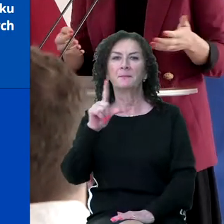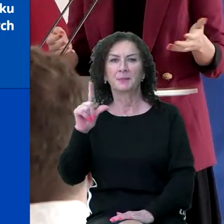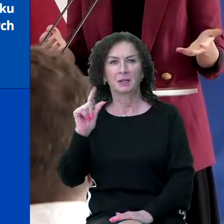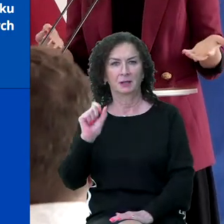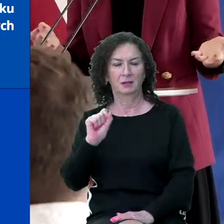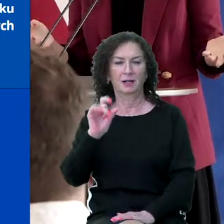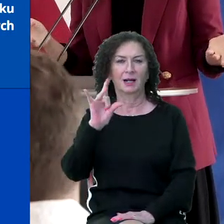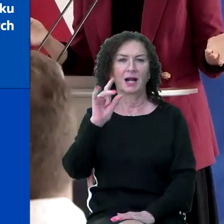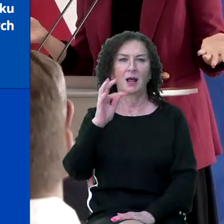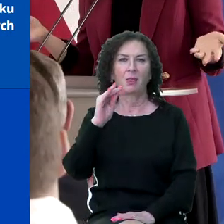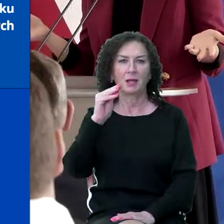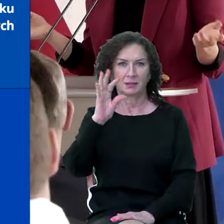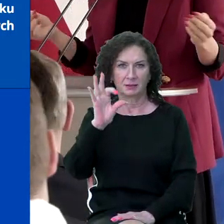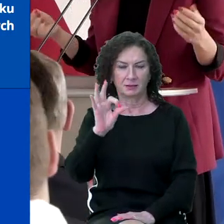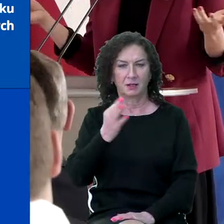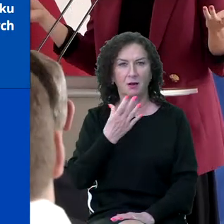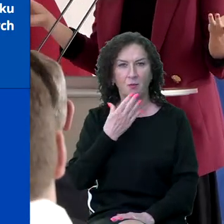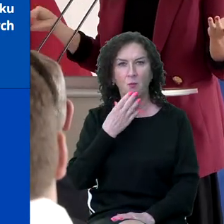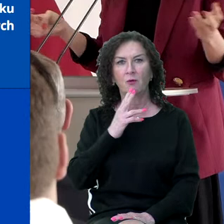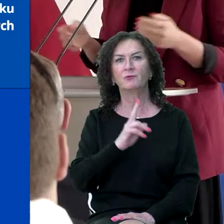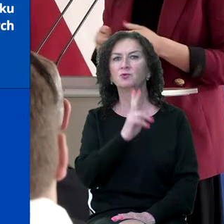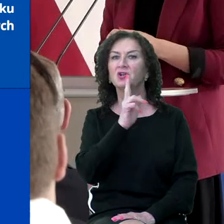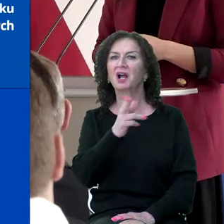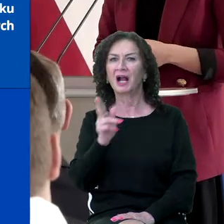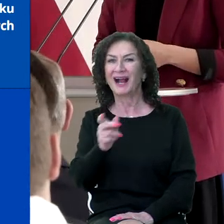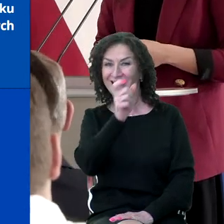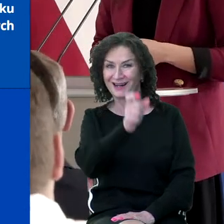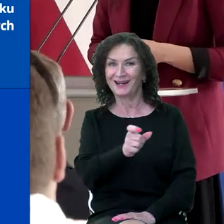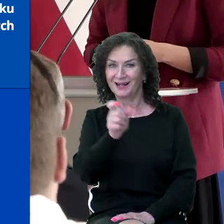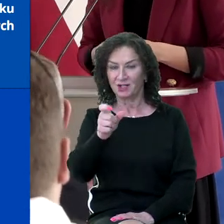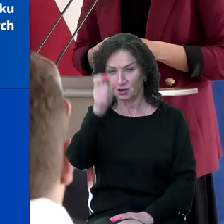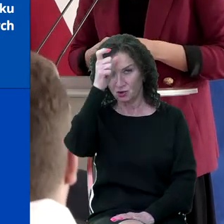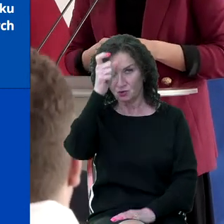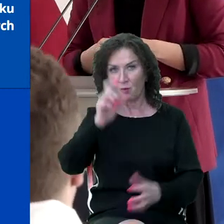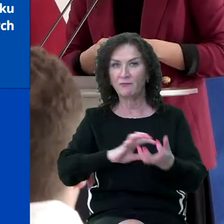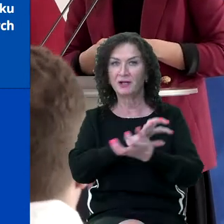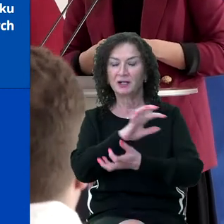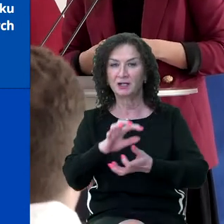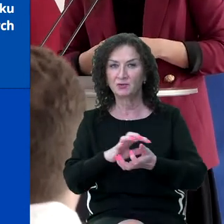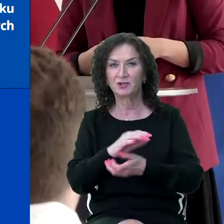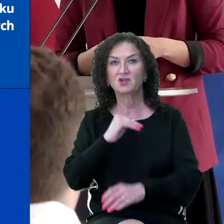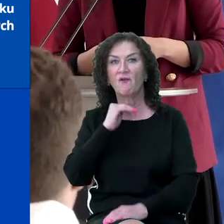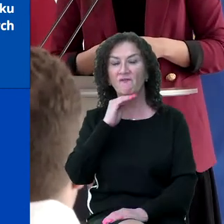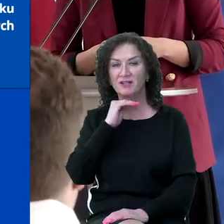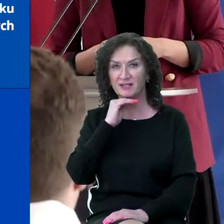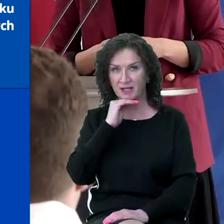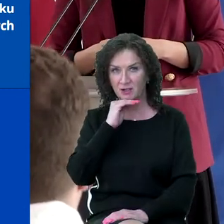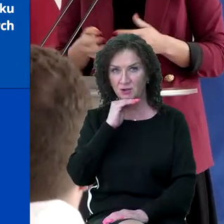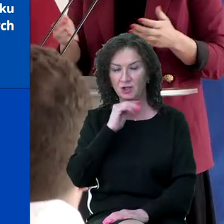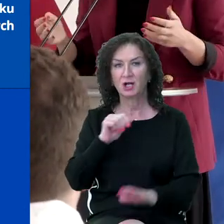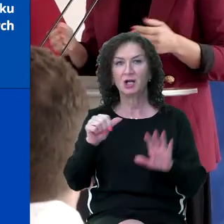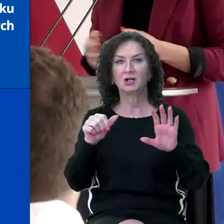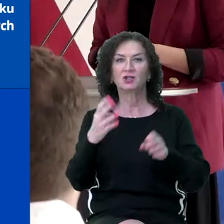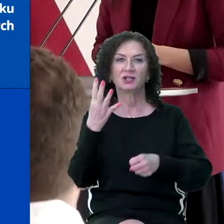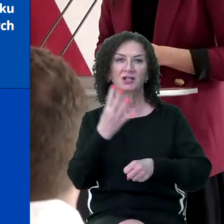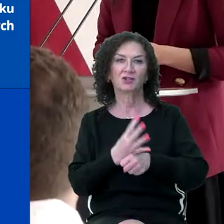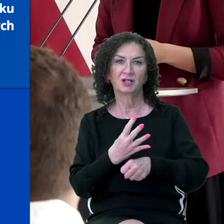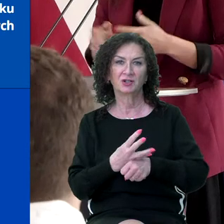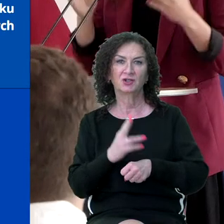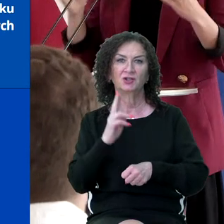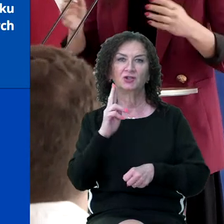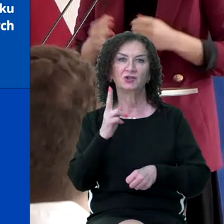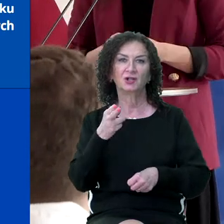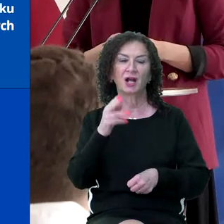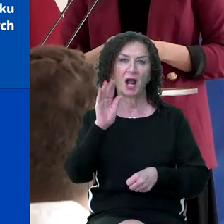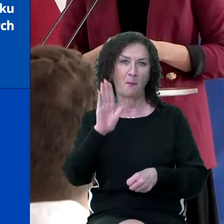naprawdę każdemu człowiekowi na świecie wystarczy 640 kilobajtów danych. Szanowni Państwo, na